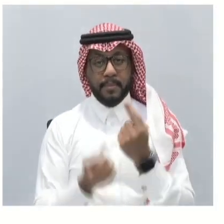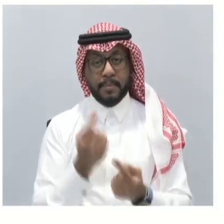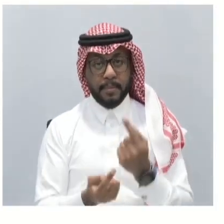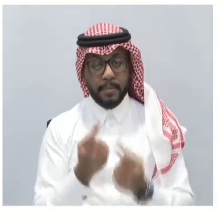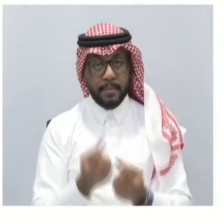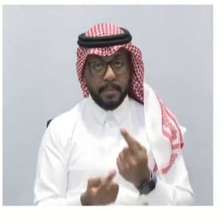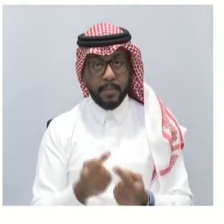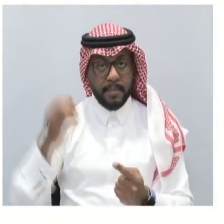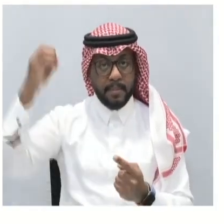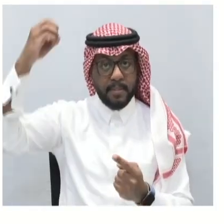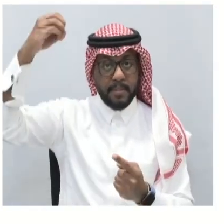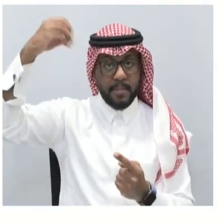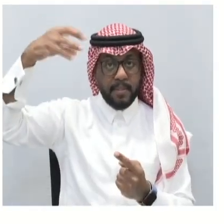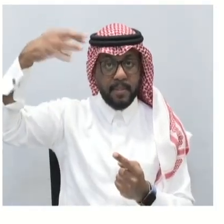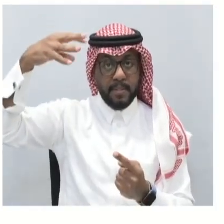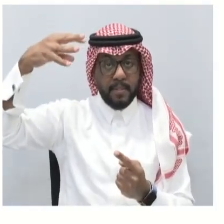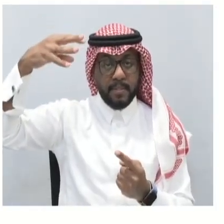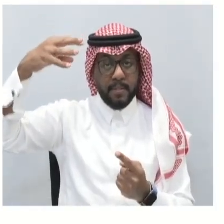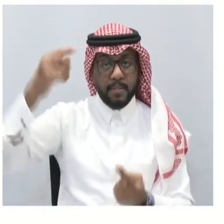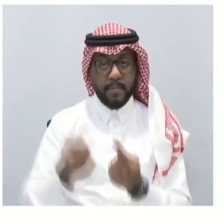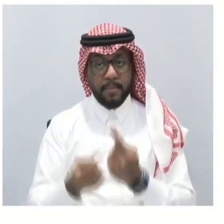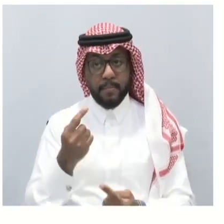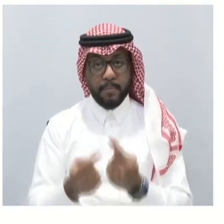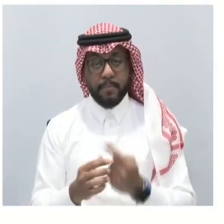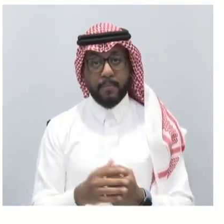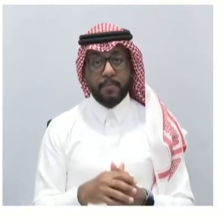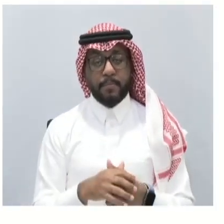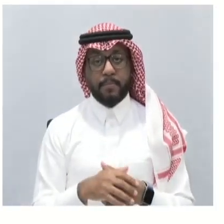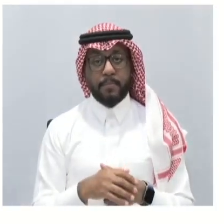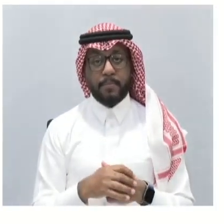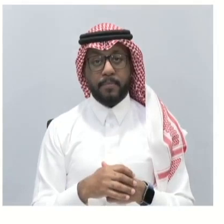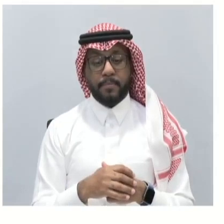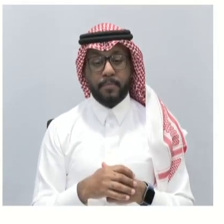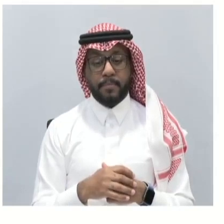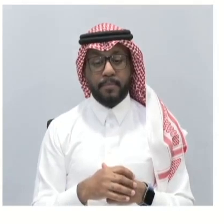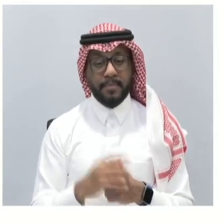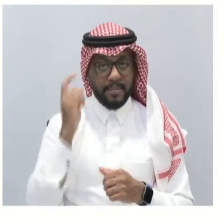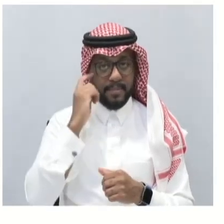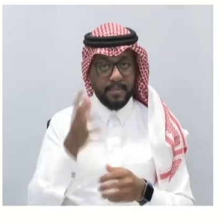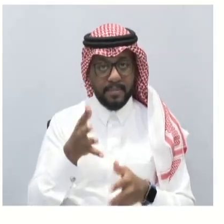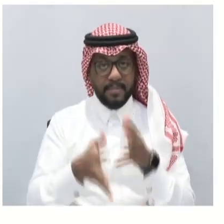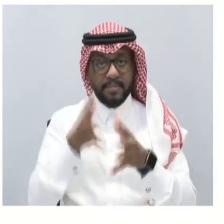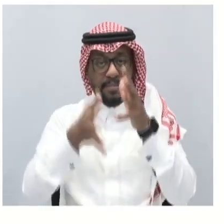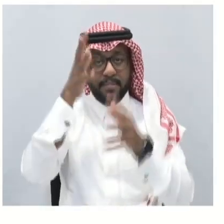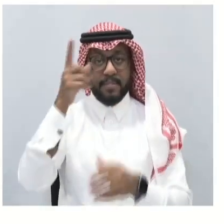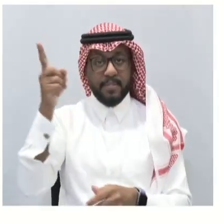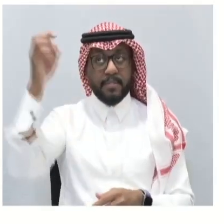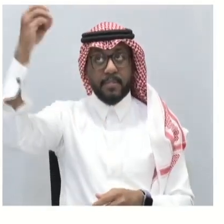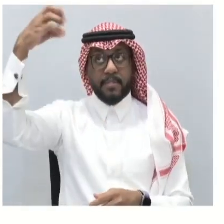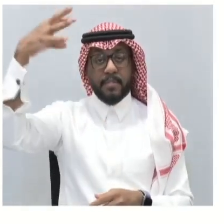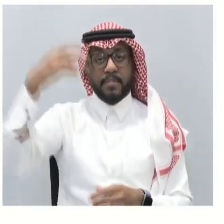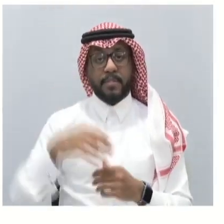الشمس عشان تقدر ايش تنمو اذا تحتاج لطاقه من وين